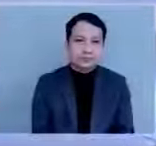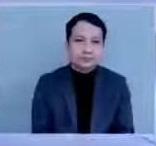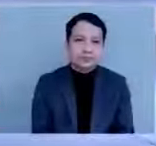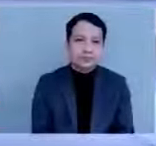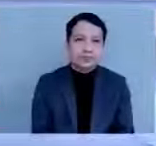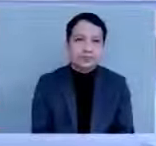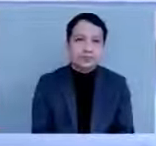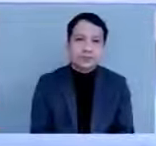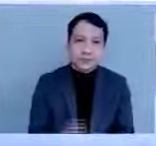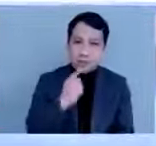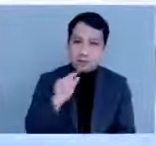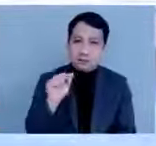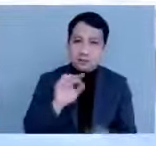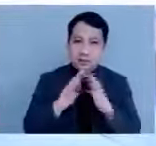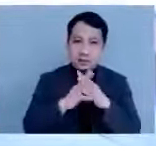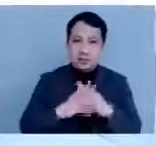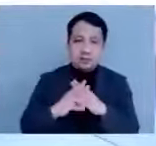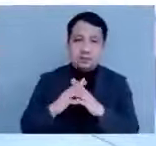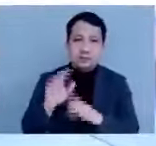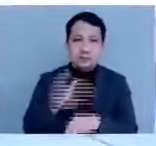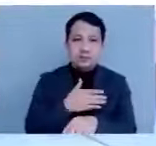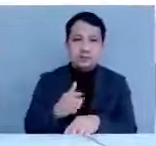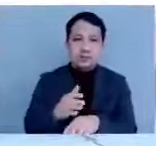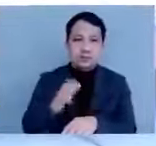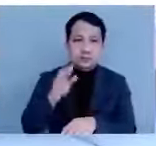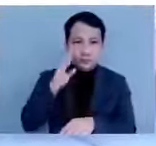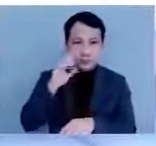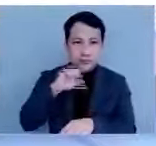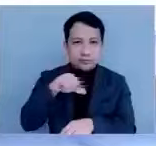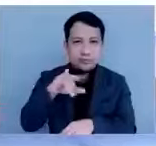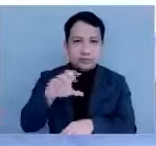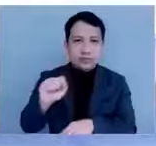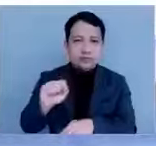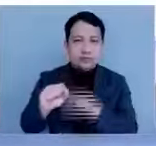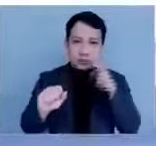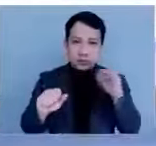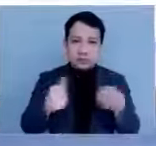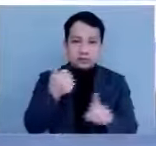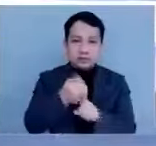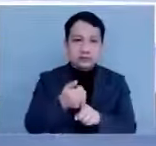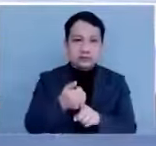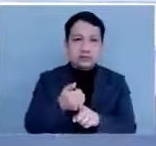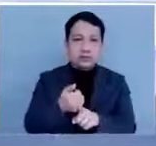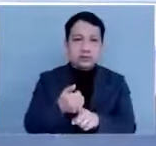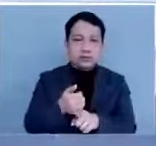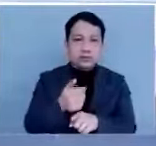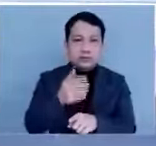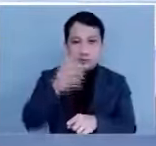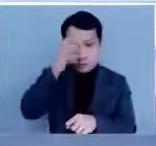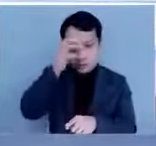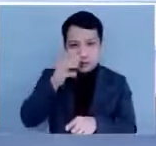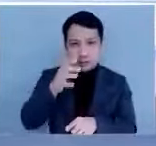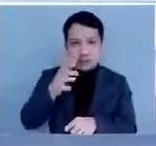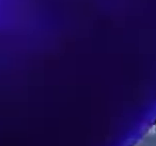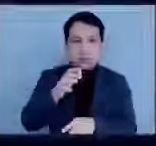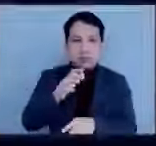Bumuelta ang American singer na si Quincy Brown sa mga akusasyon laban sa kanyang stepdad na si Sean Diddy